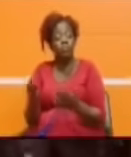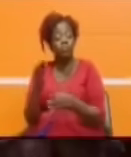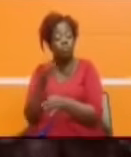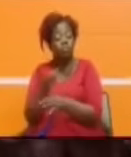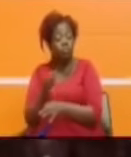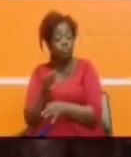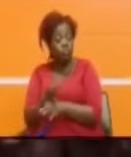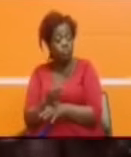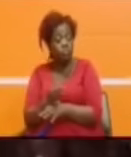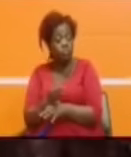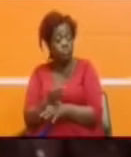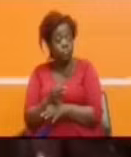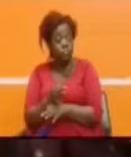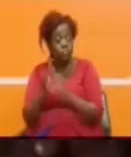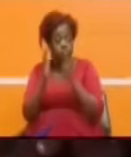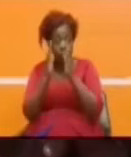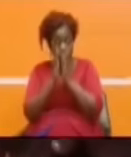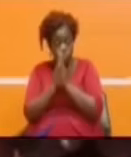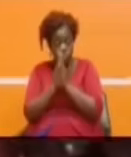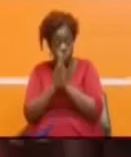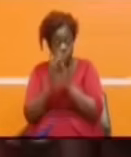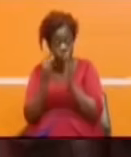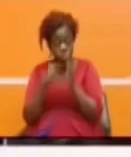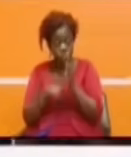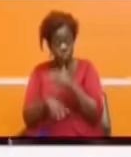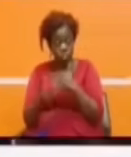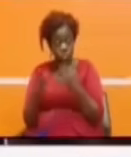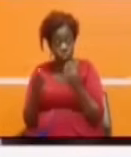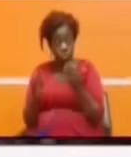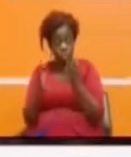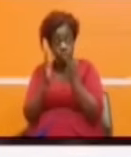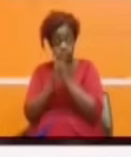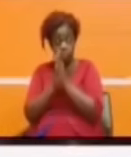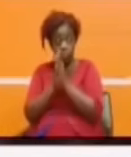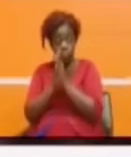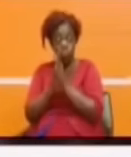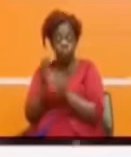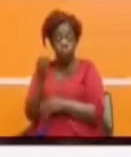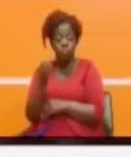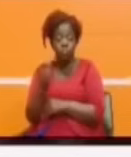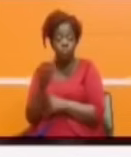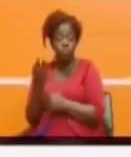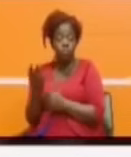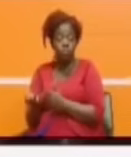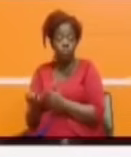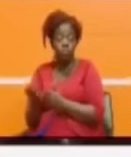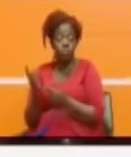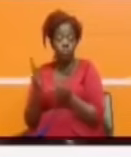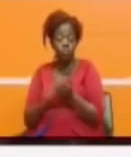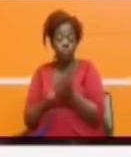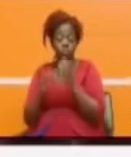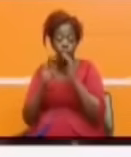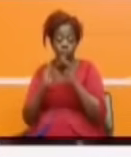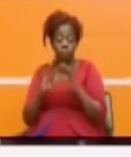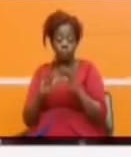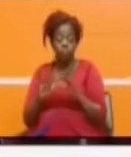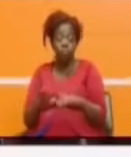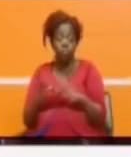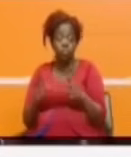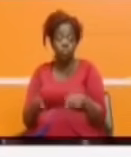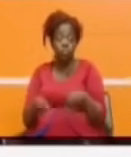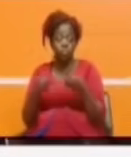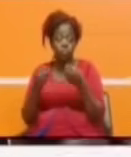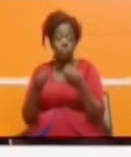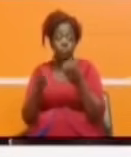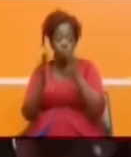baabafeze. Bano abasabi be mutege obulungi abasabira ssente mbonawo zifuna omukisa. Bazituusa